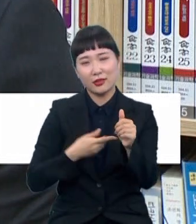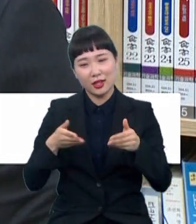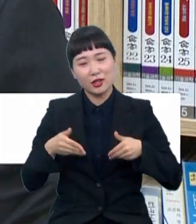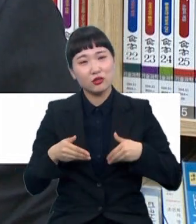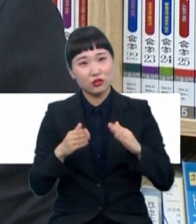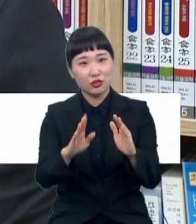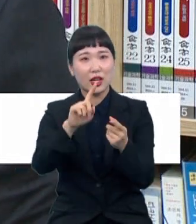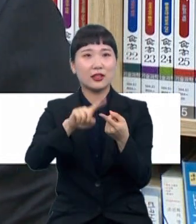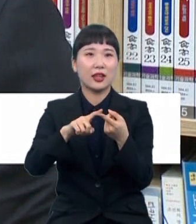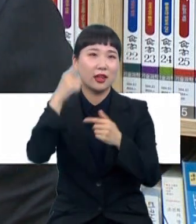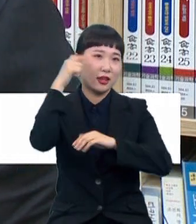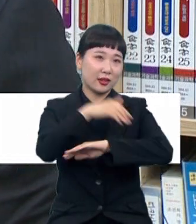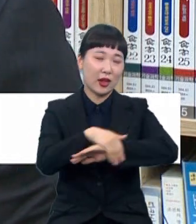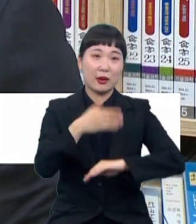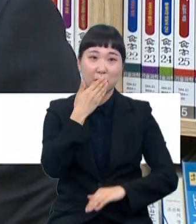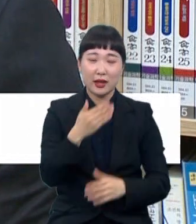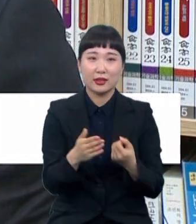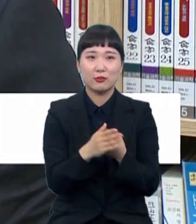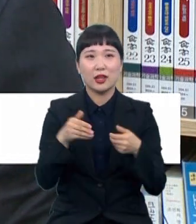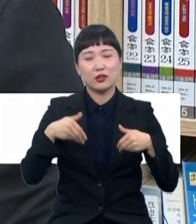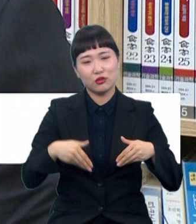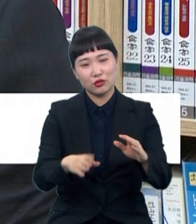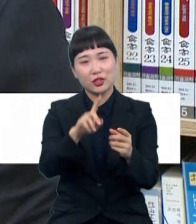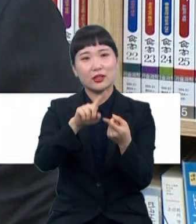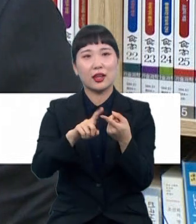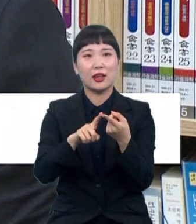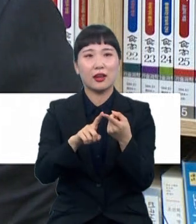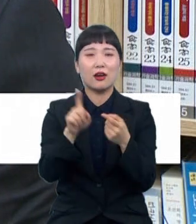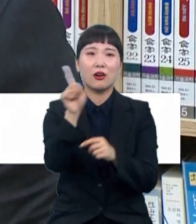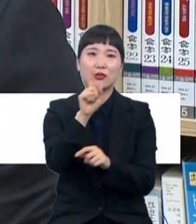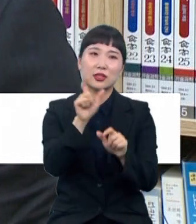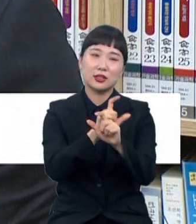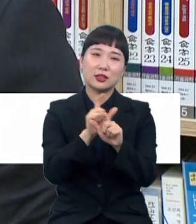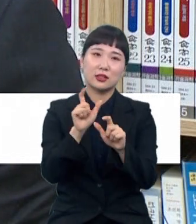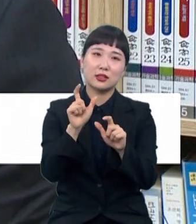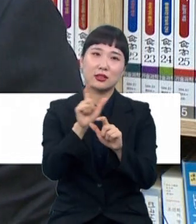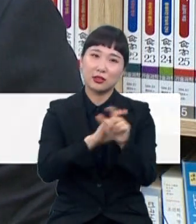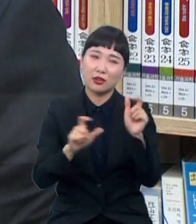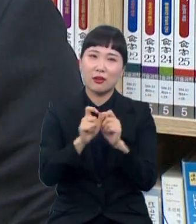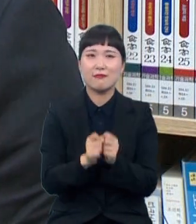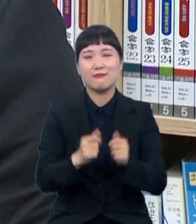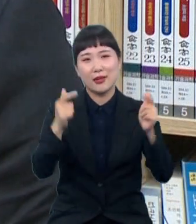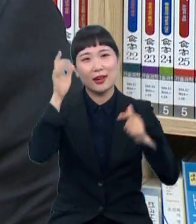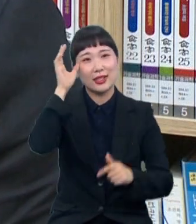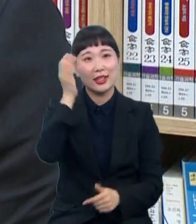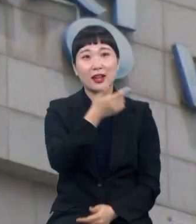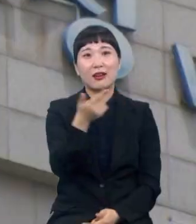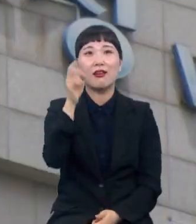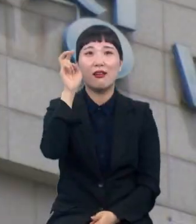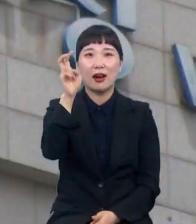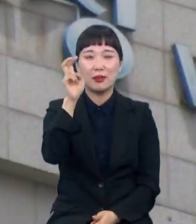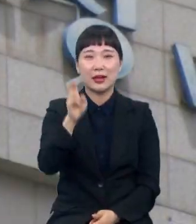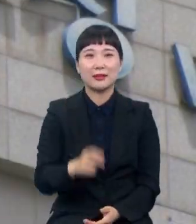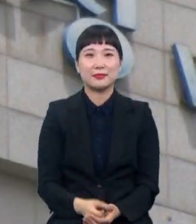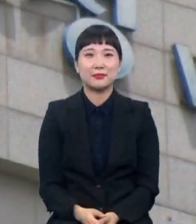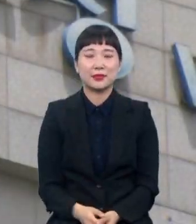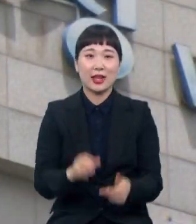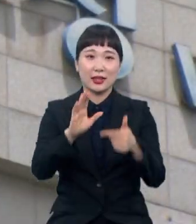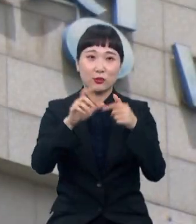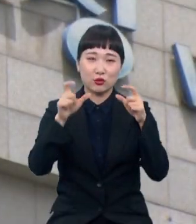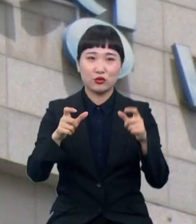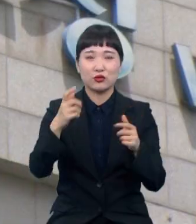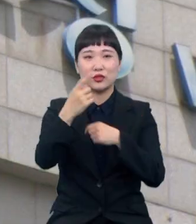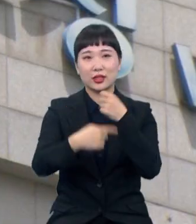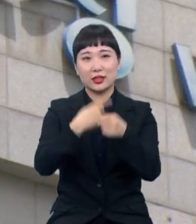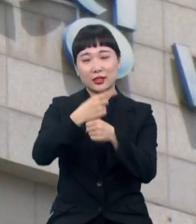있어서 출산이 어느 정도 증대가 됐으면 하는 기대를 갖고 있습니다. 남동구는 연말에